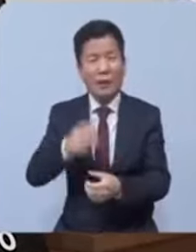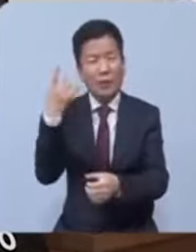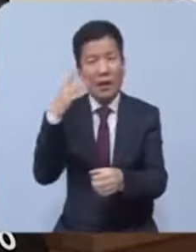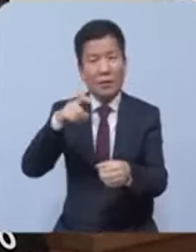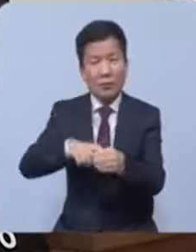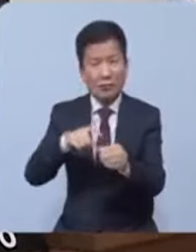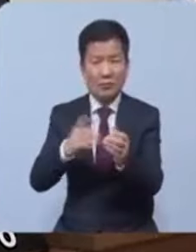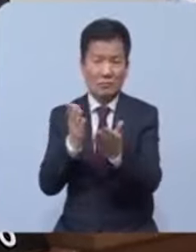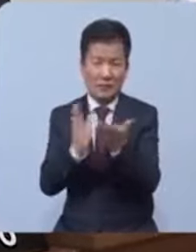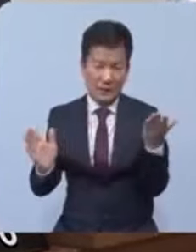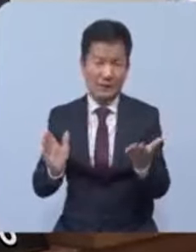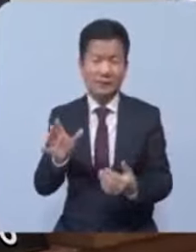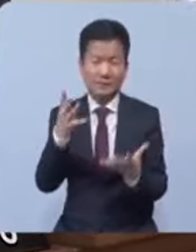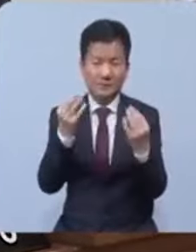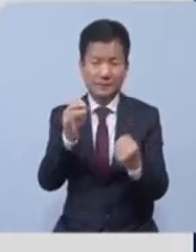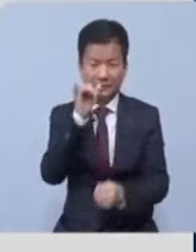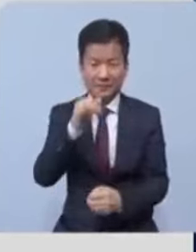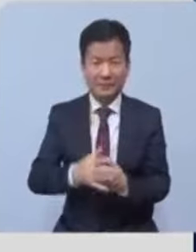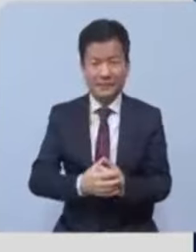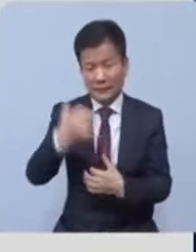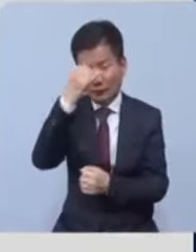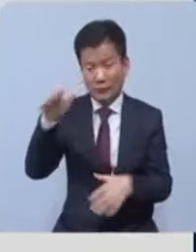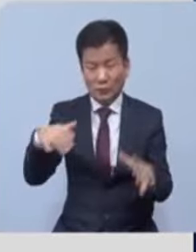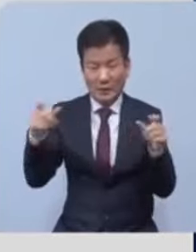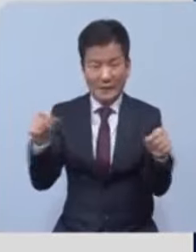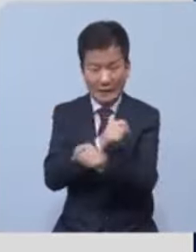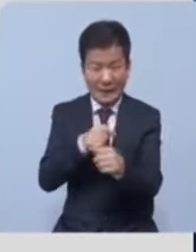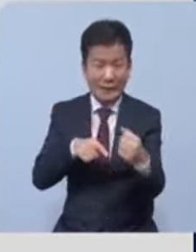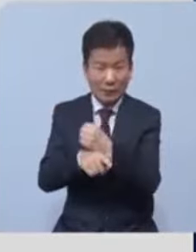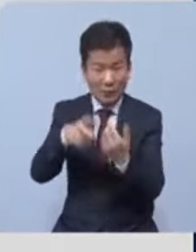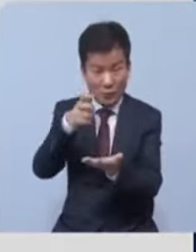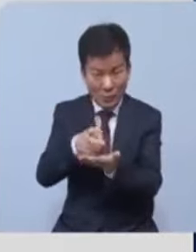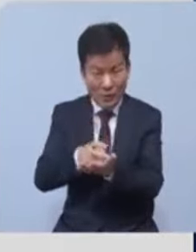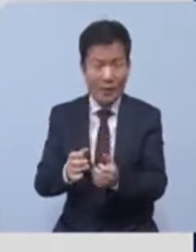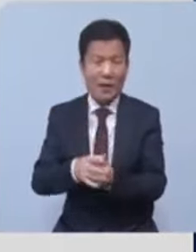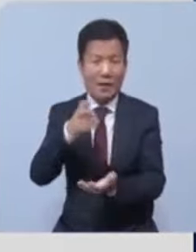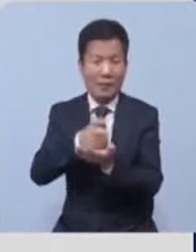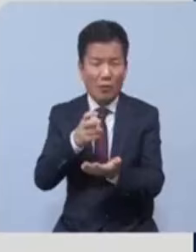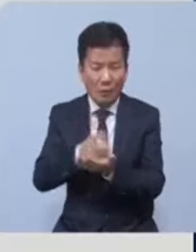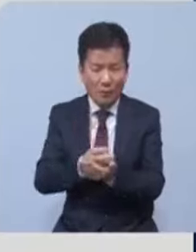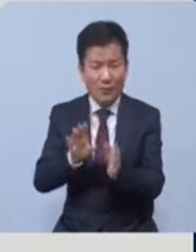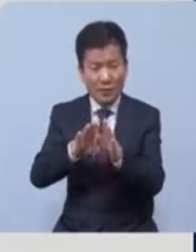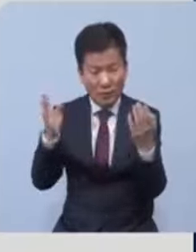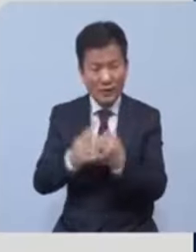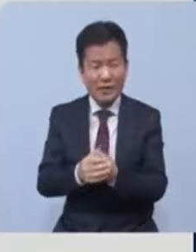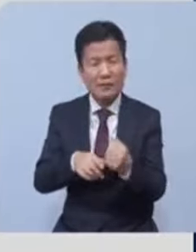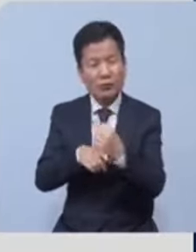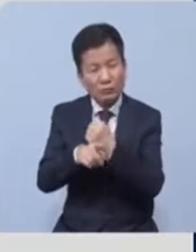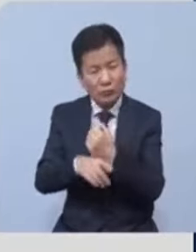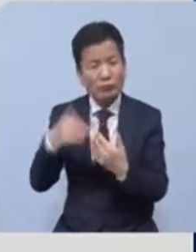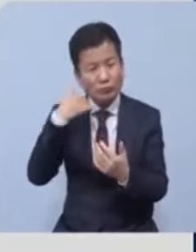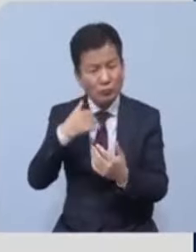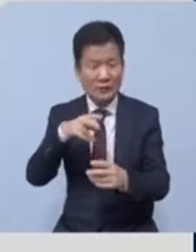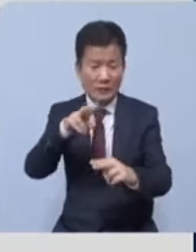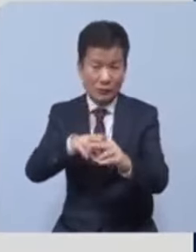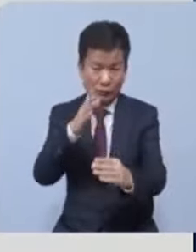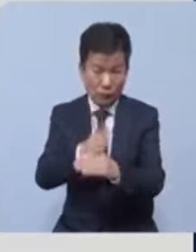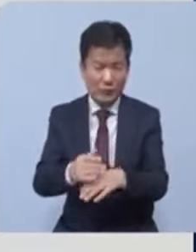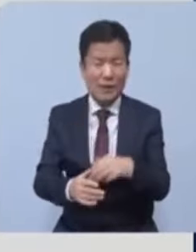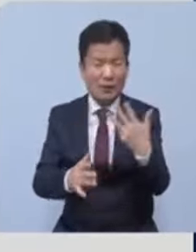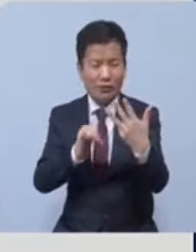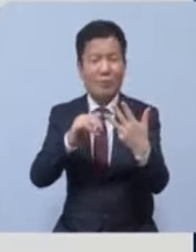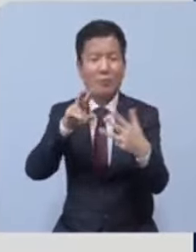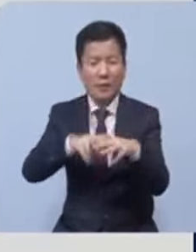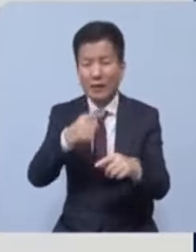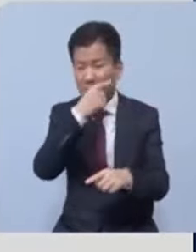살리지 못하긴 마찬가지입니다. 충청북도 인사청문 조례는 법에서 열어둔 청문 대상 직위 가운데